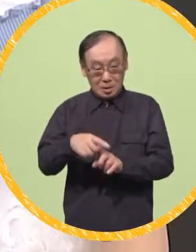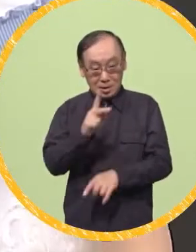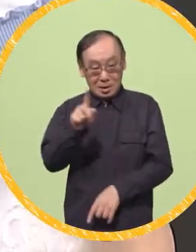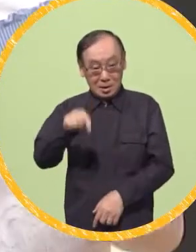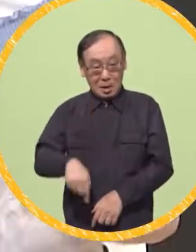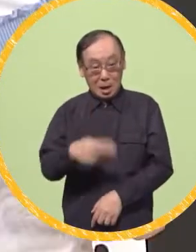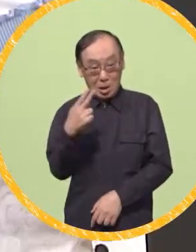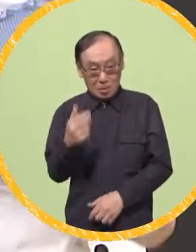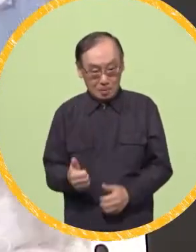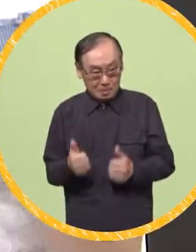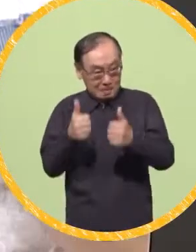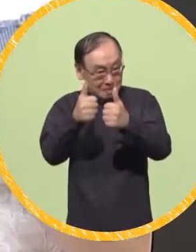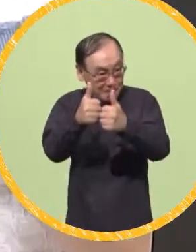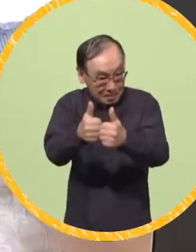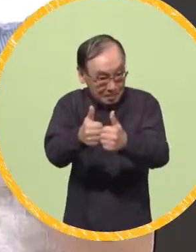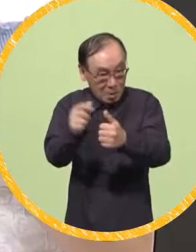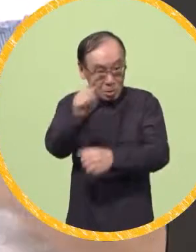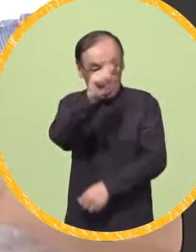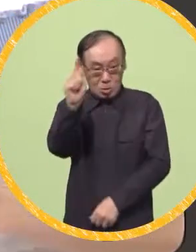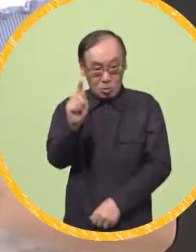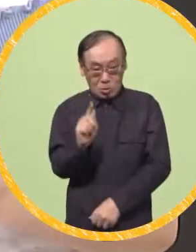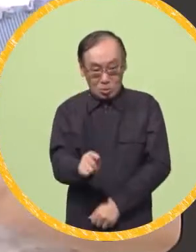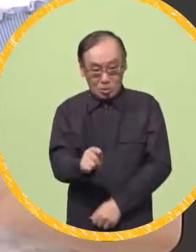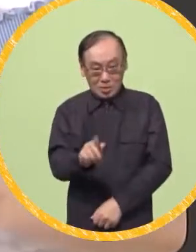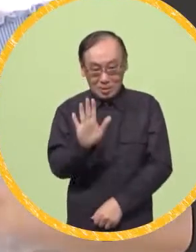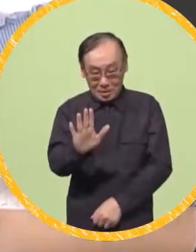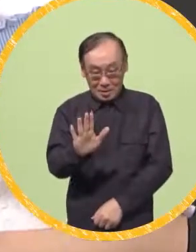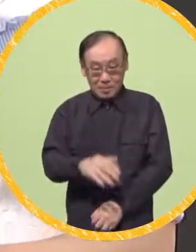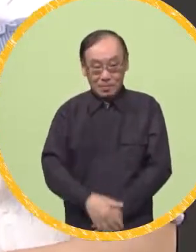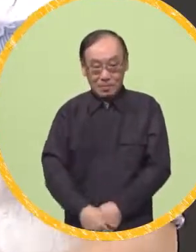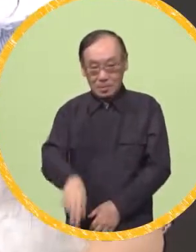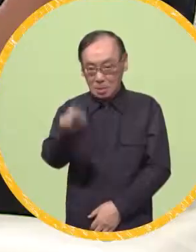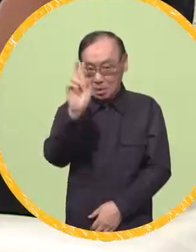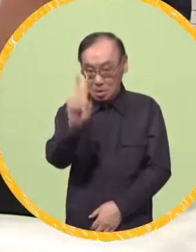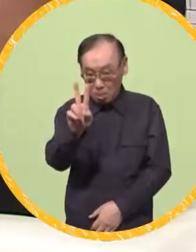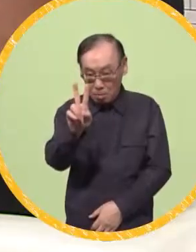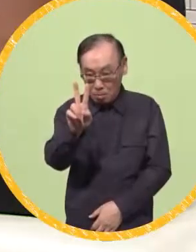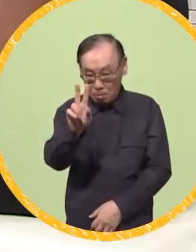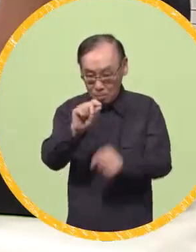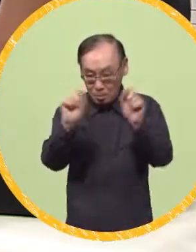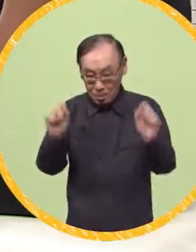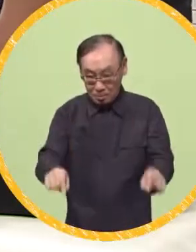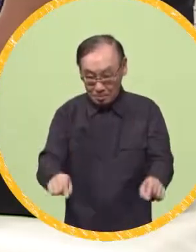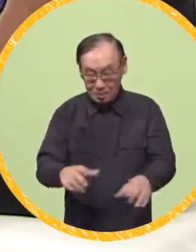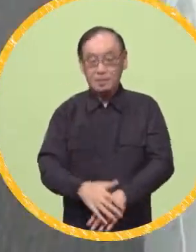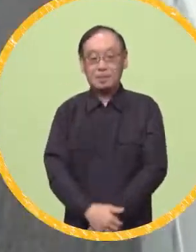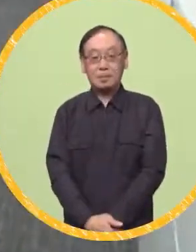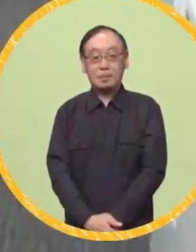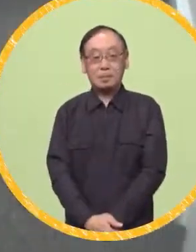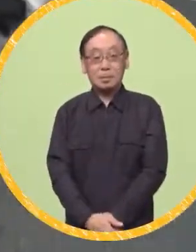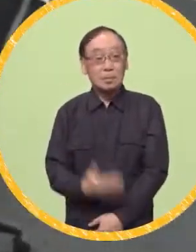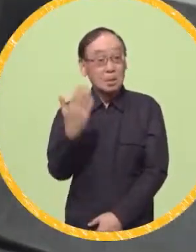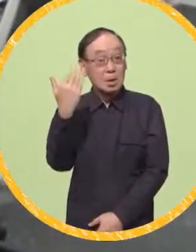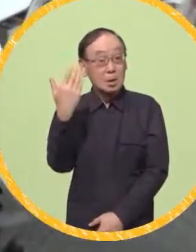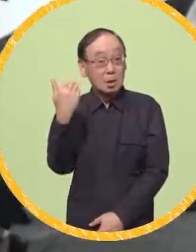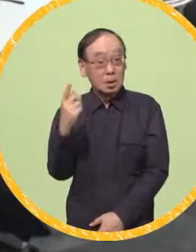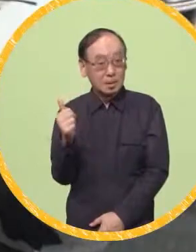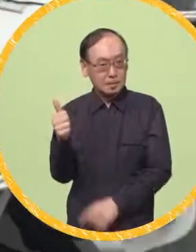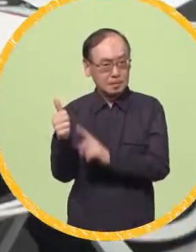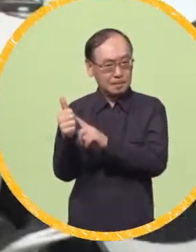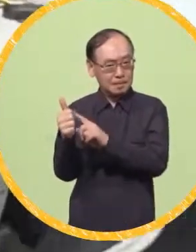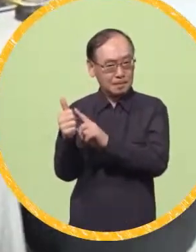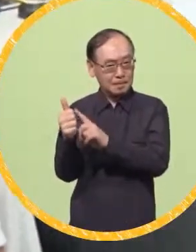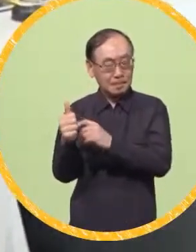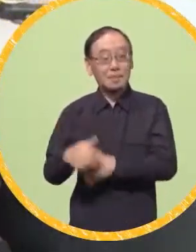木をかけてのクイズですーっ遠い3文キャンプっ先ほど vtr で登場した